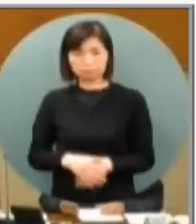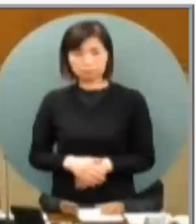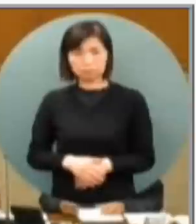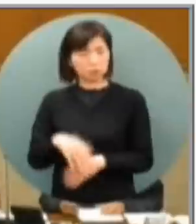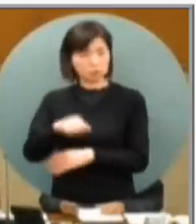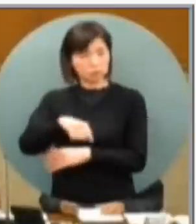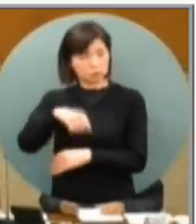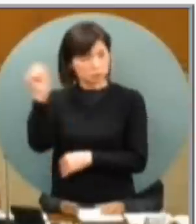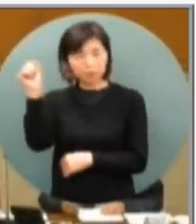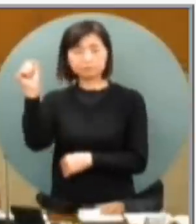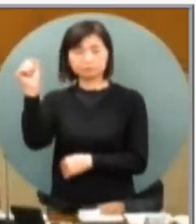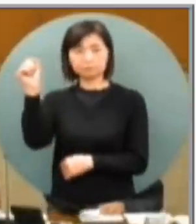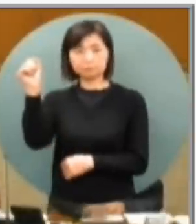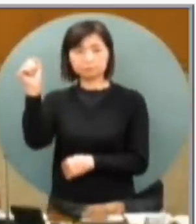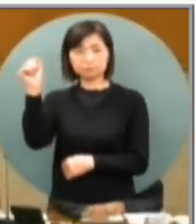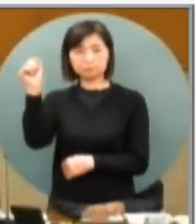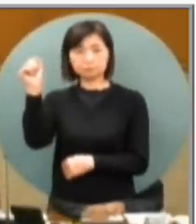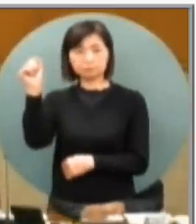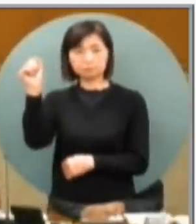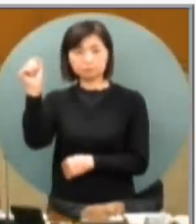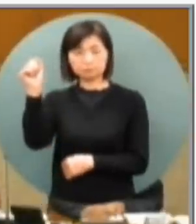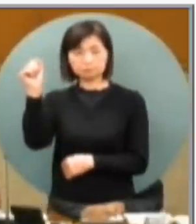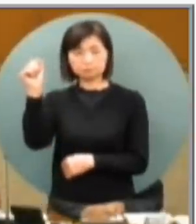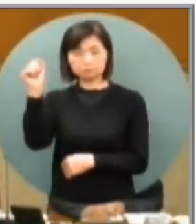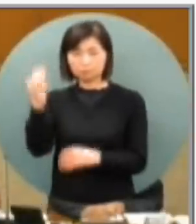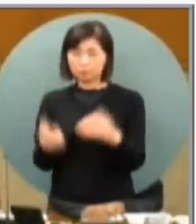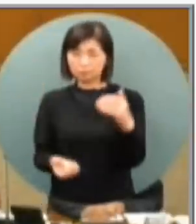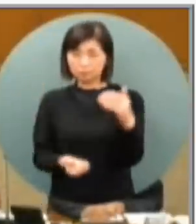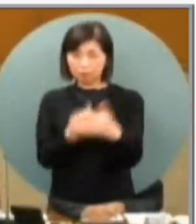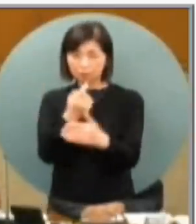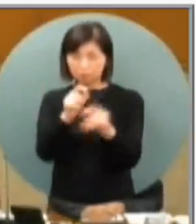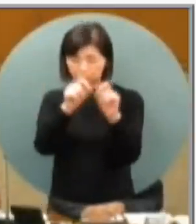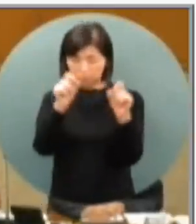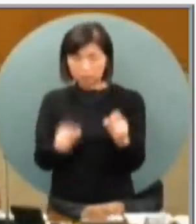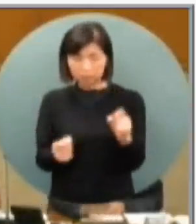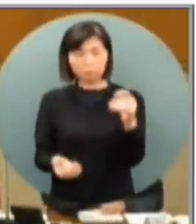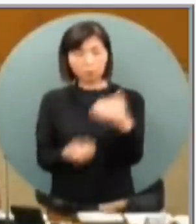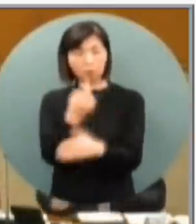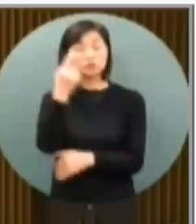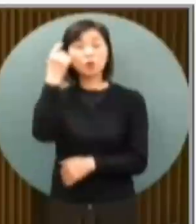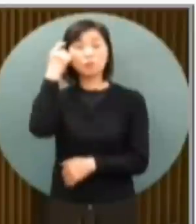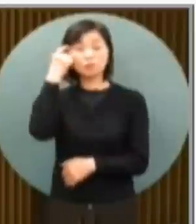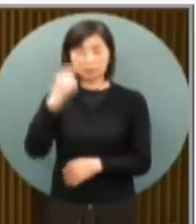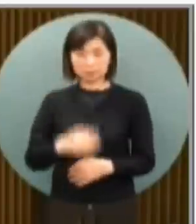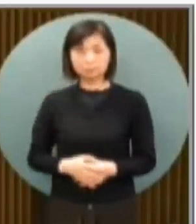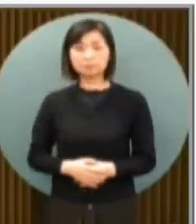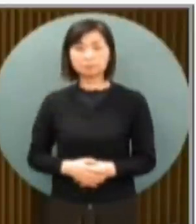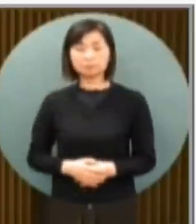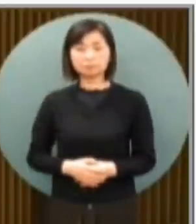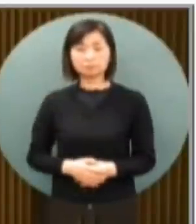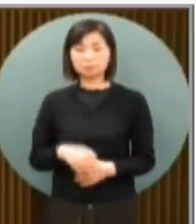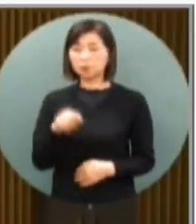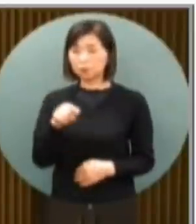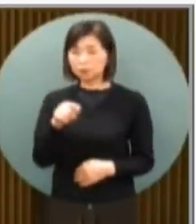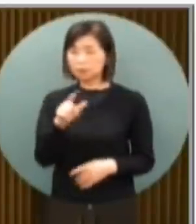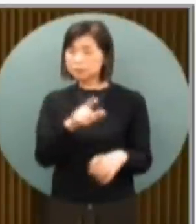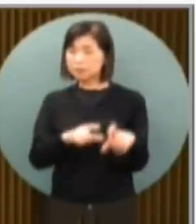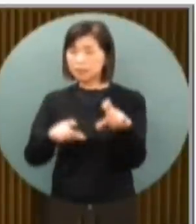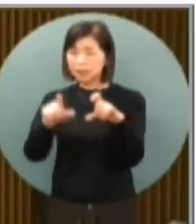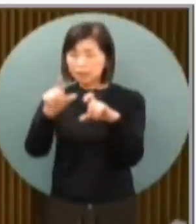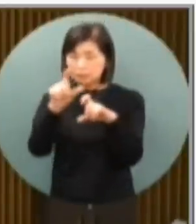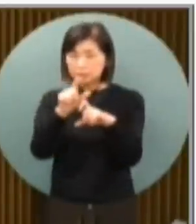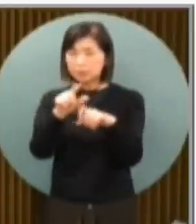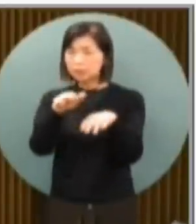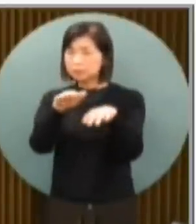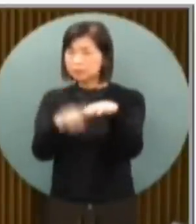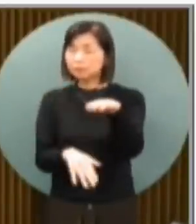ない事件であるというふうに思っていますし、またそれがさらなる差別を誘